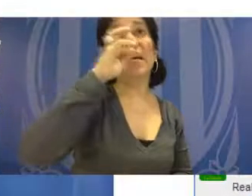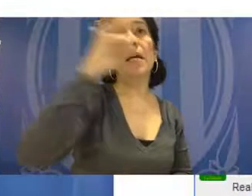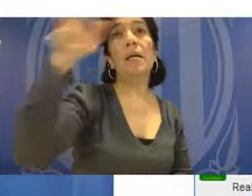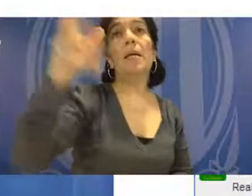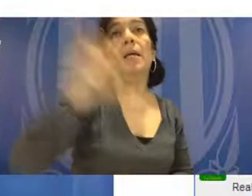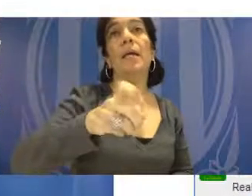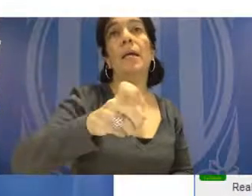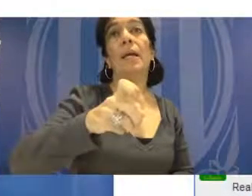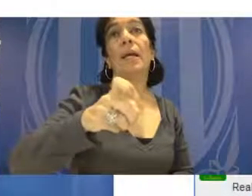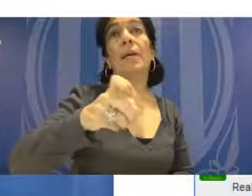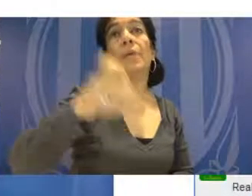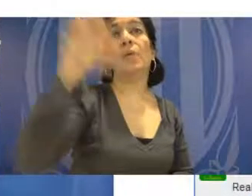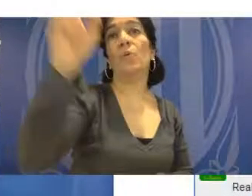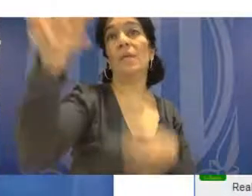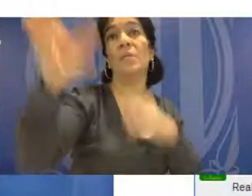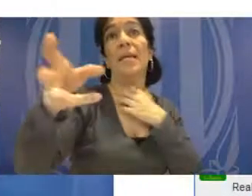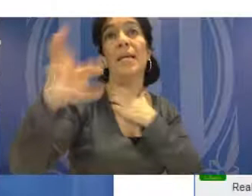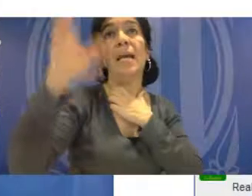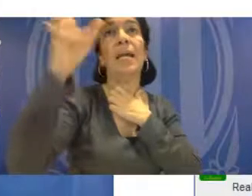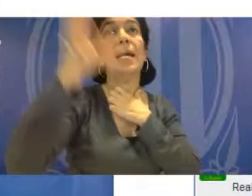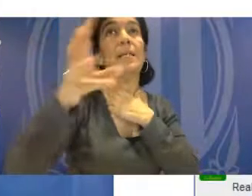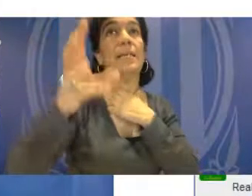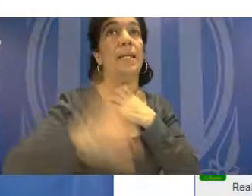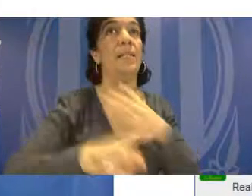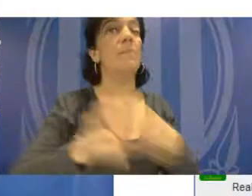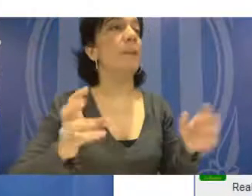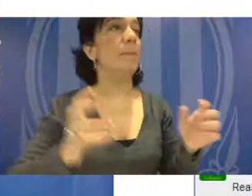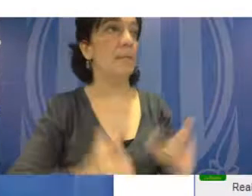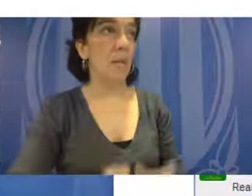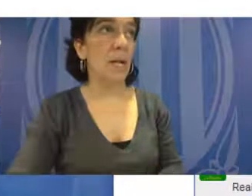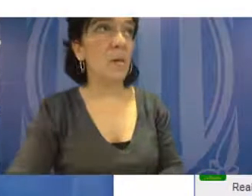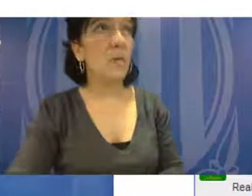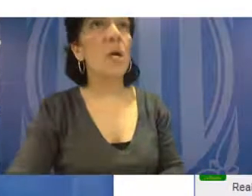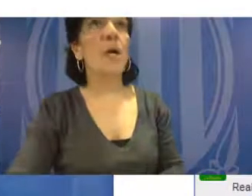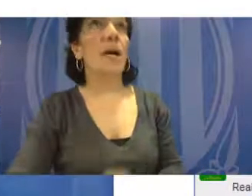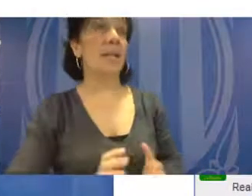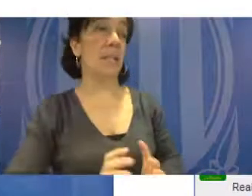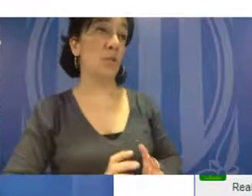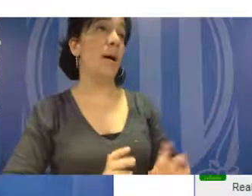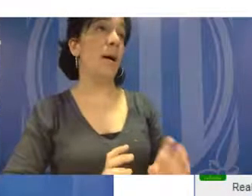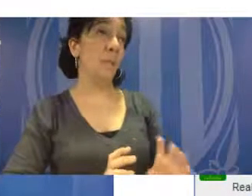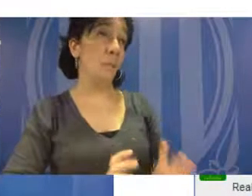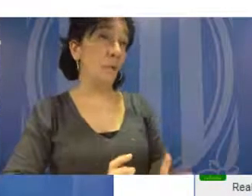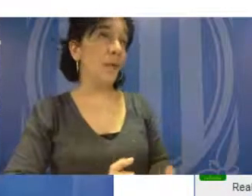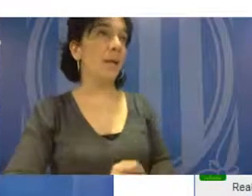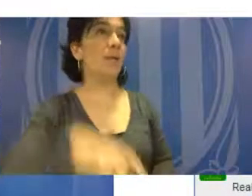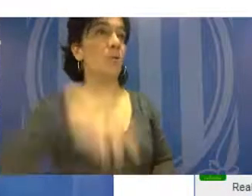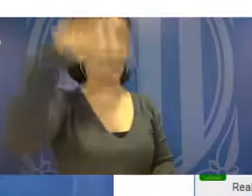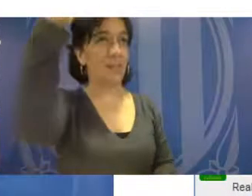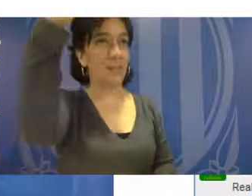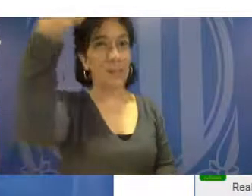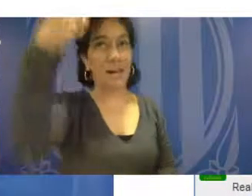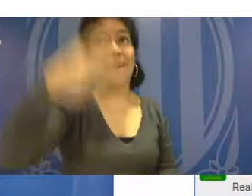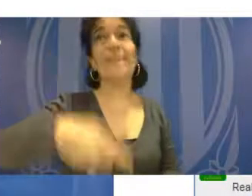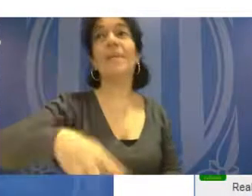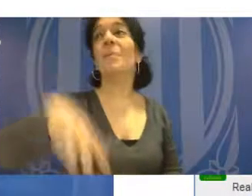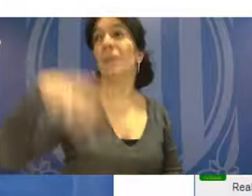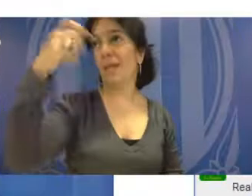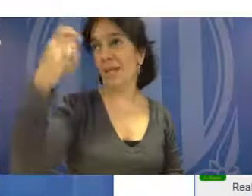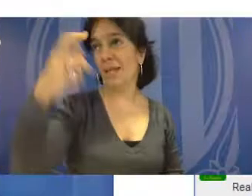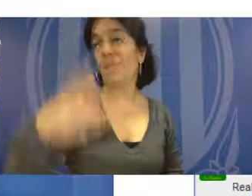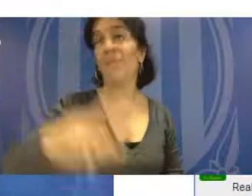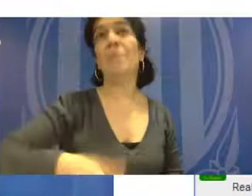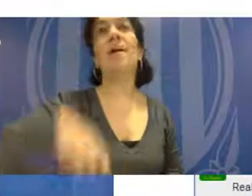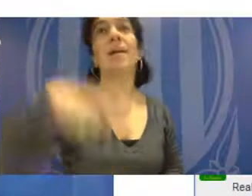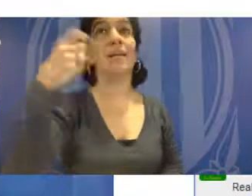Turisme, Turisme a la Segarra, etc. Sempre mencionant-nos ens ajuda molt a que nosaltres cada dia, perquè